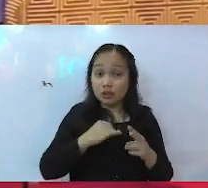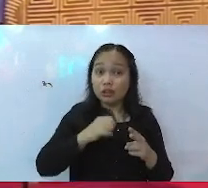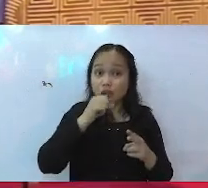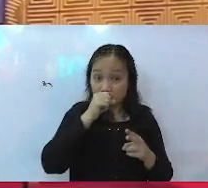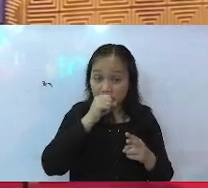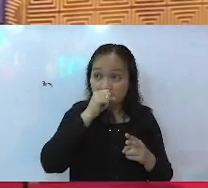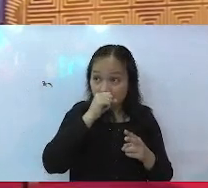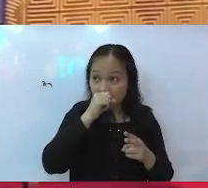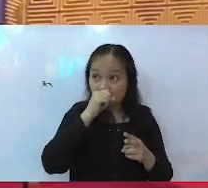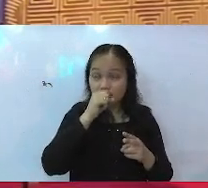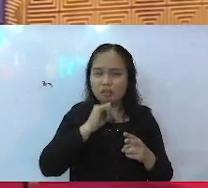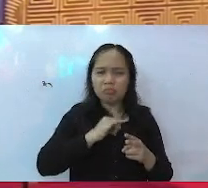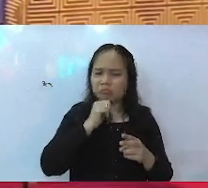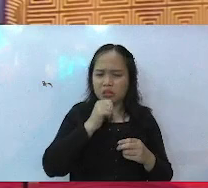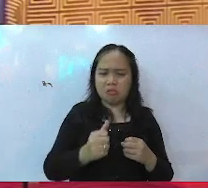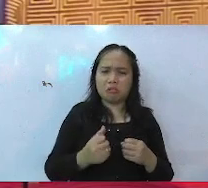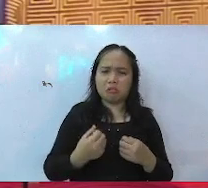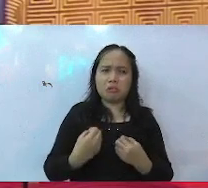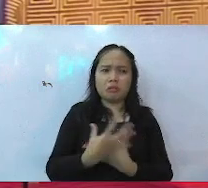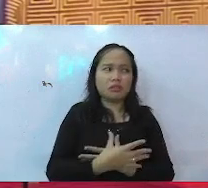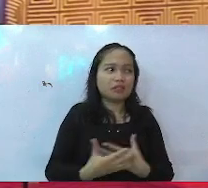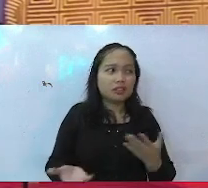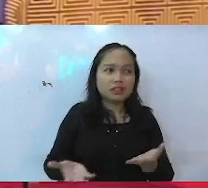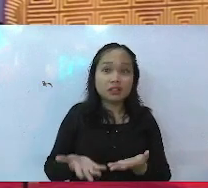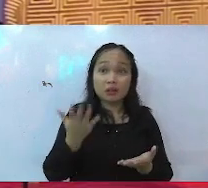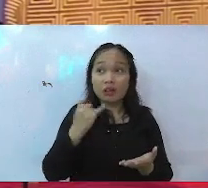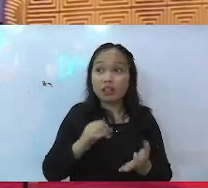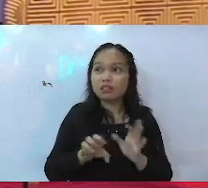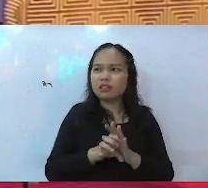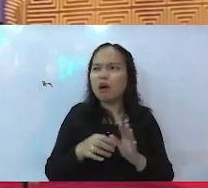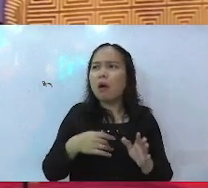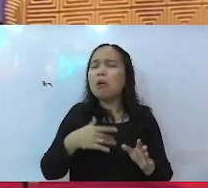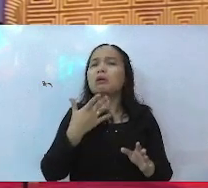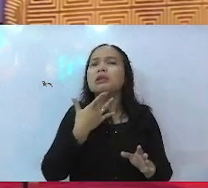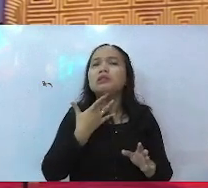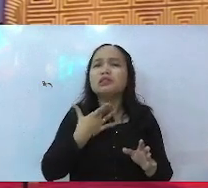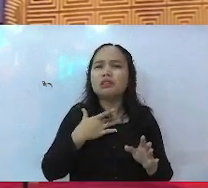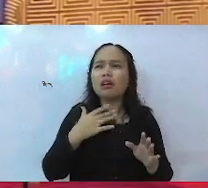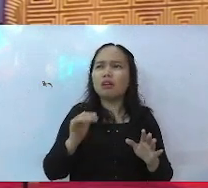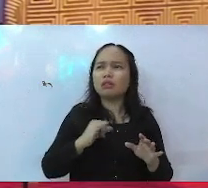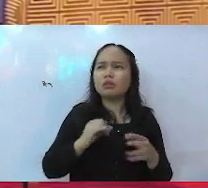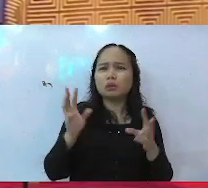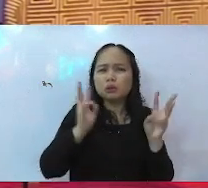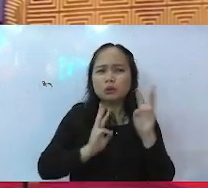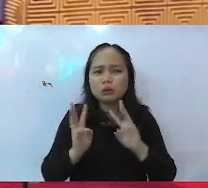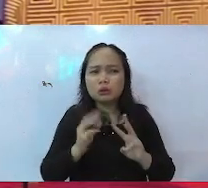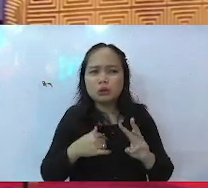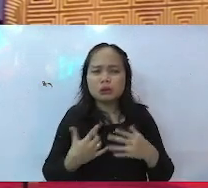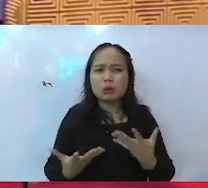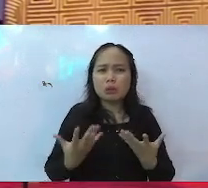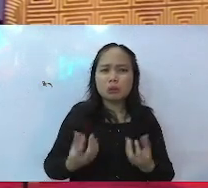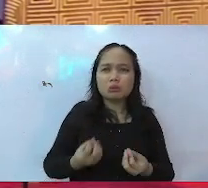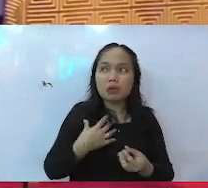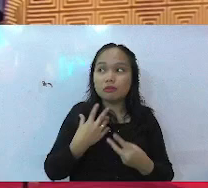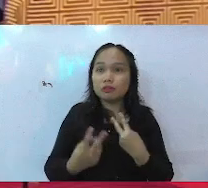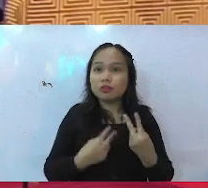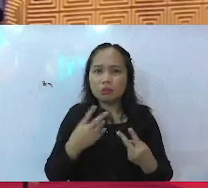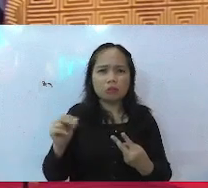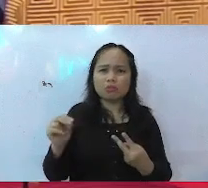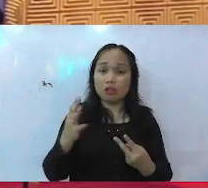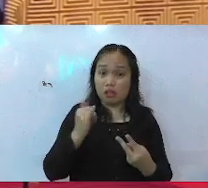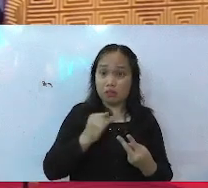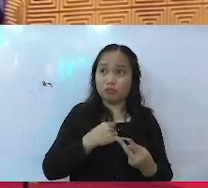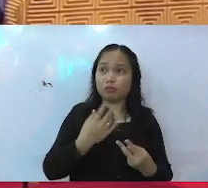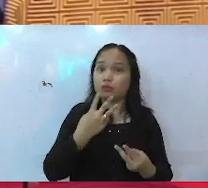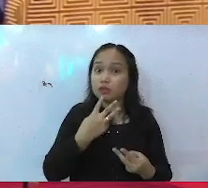dom sir Jo h na Ako matatakot na ay Nauuhaw siguro ako paano kaya yan kakabahan ako ngayon baka mawalan ako ng boses di may tubig